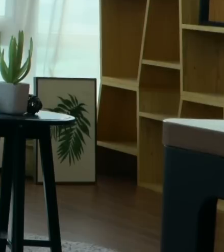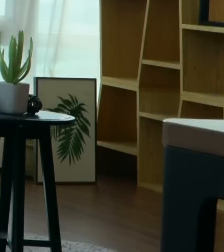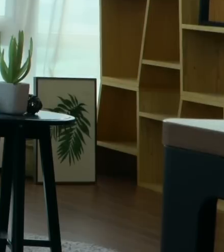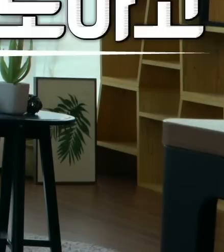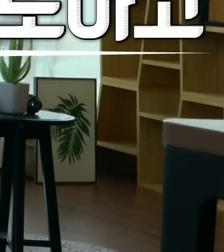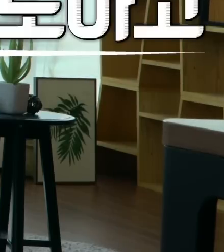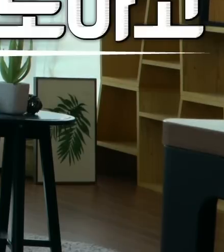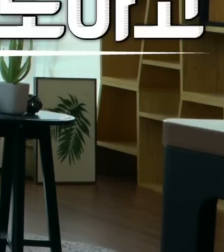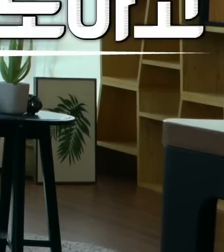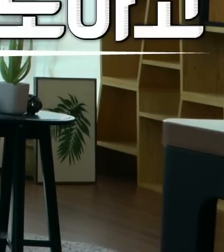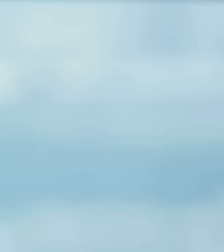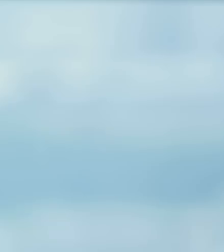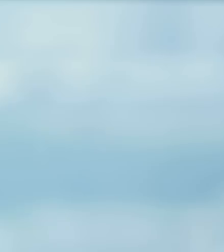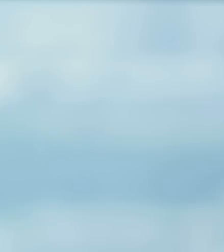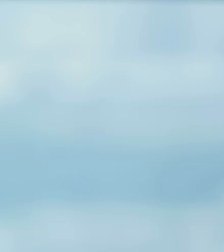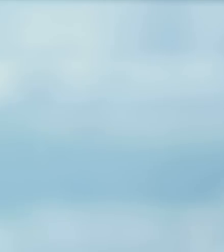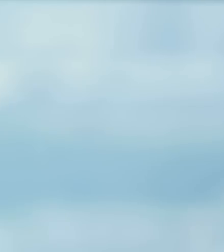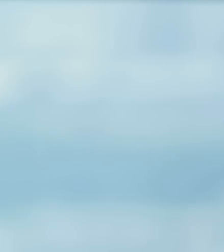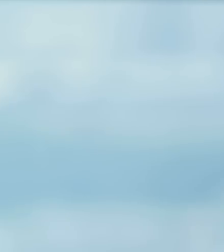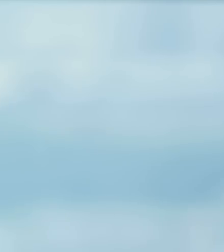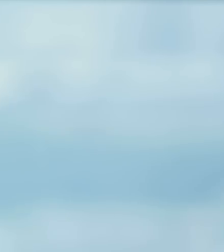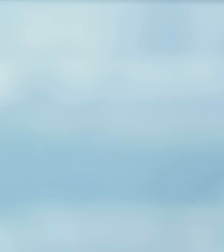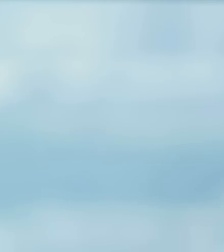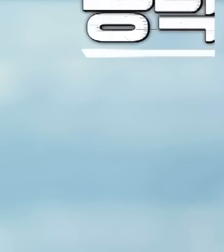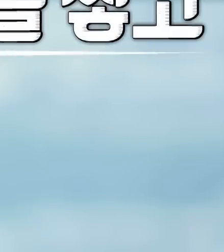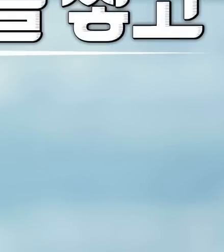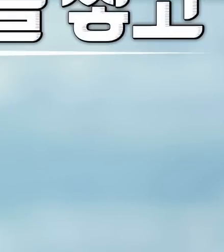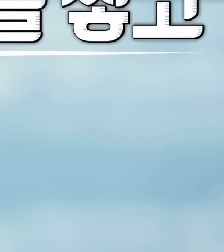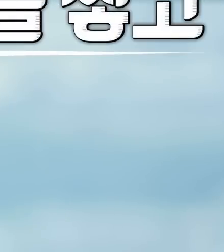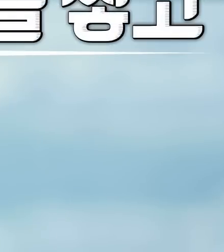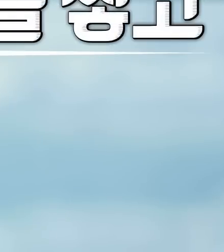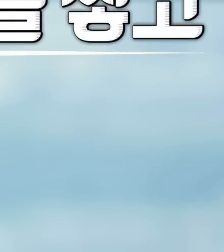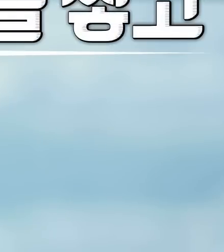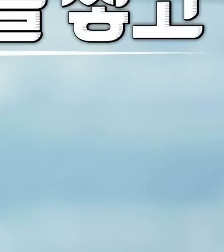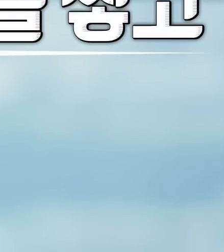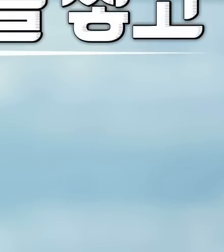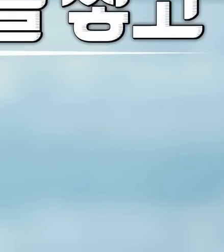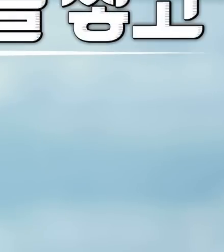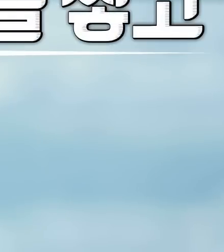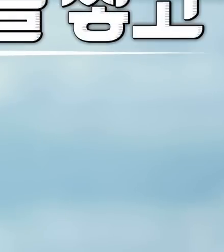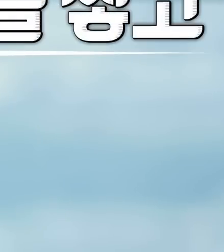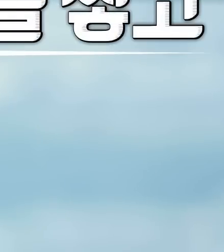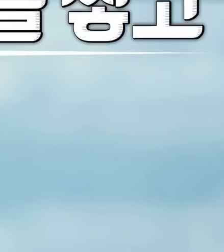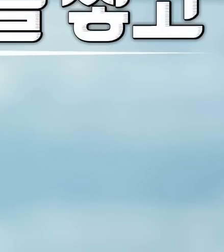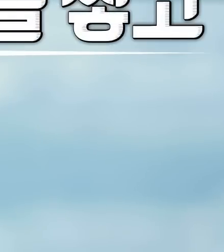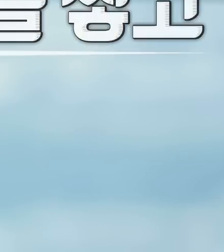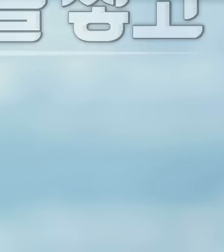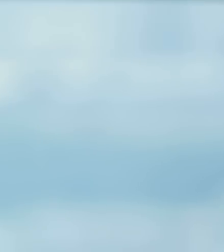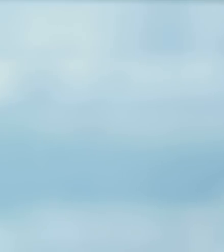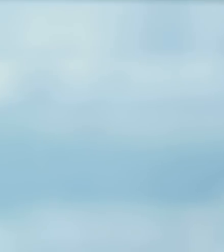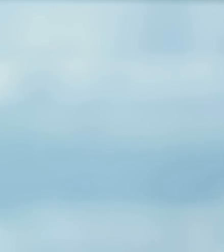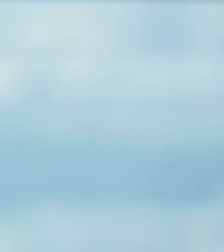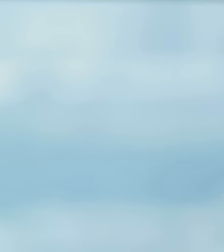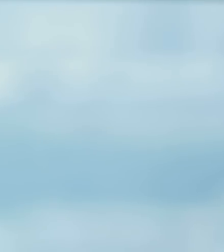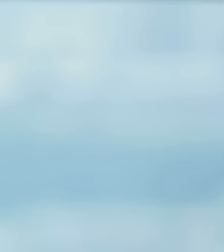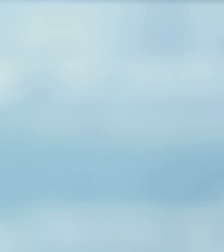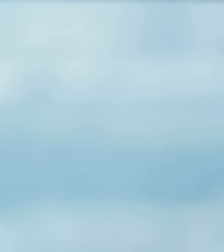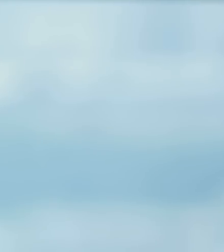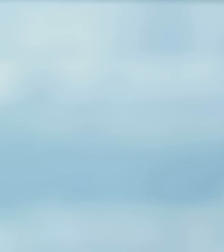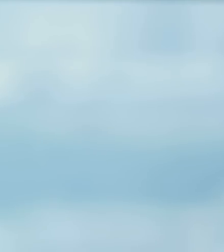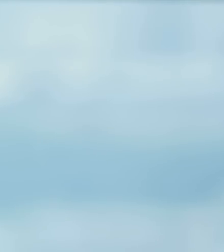의지하고 기도하고 선업을 짓고 공덕을 쌓았고 이와 같이 자신의 운명을